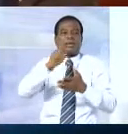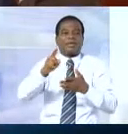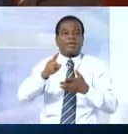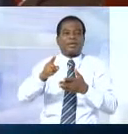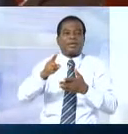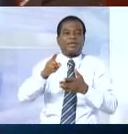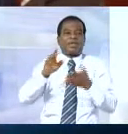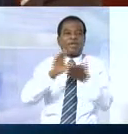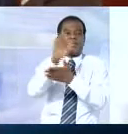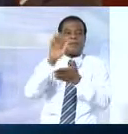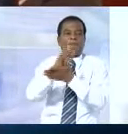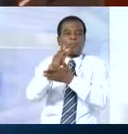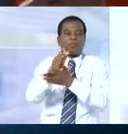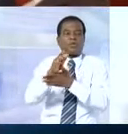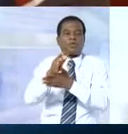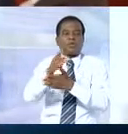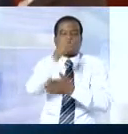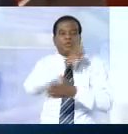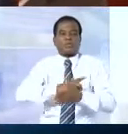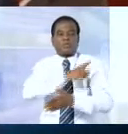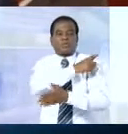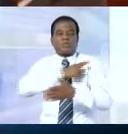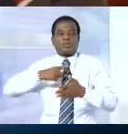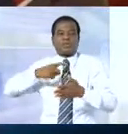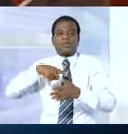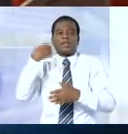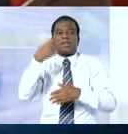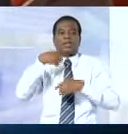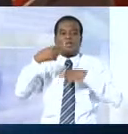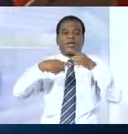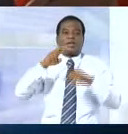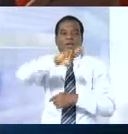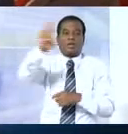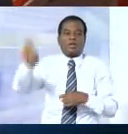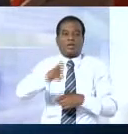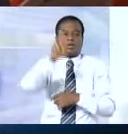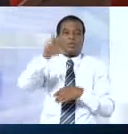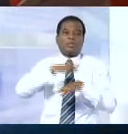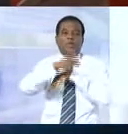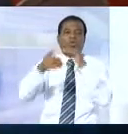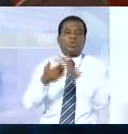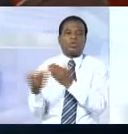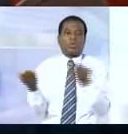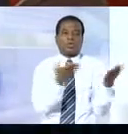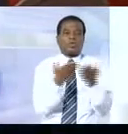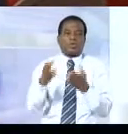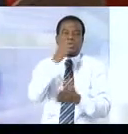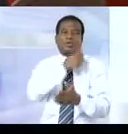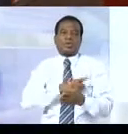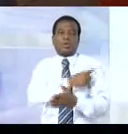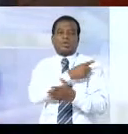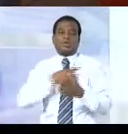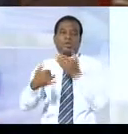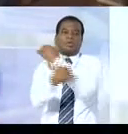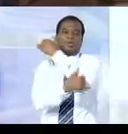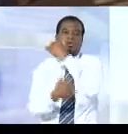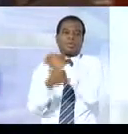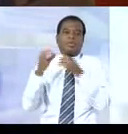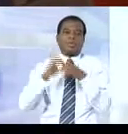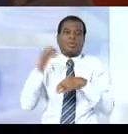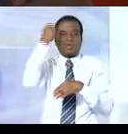un document de douane qui va être utilisé par tous les services de douane des pays de